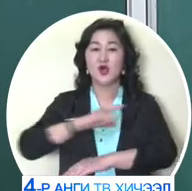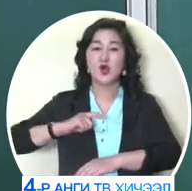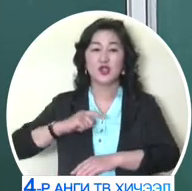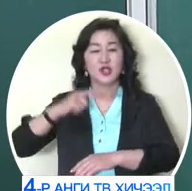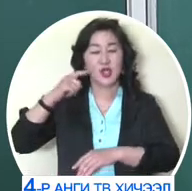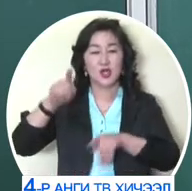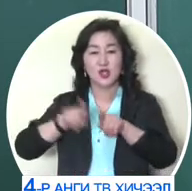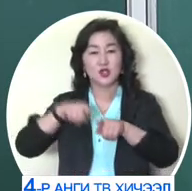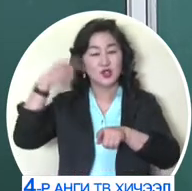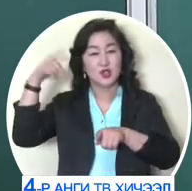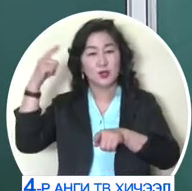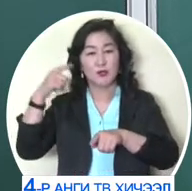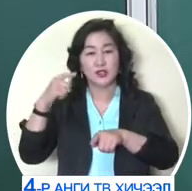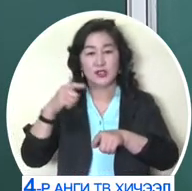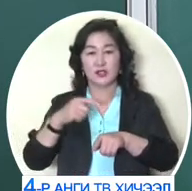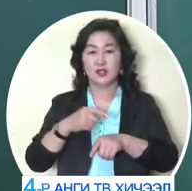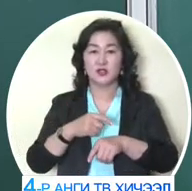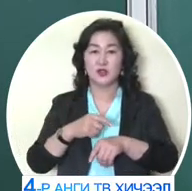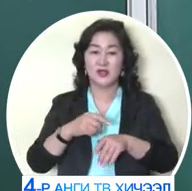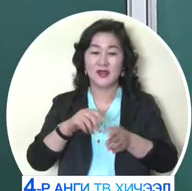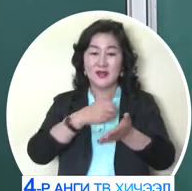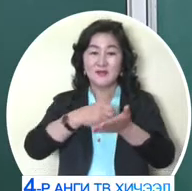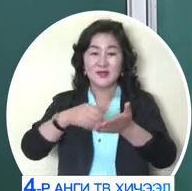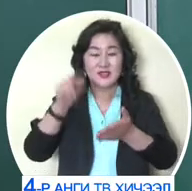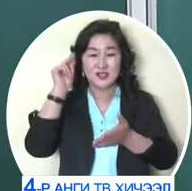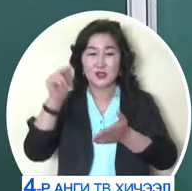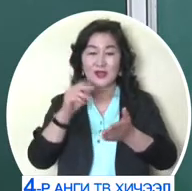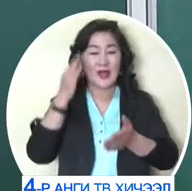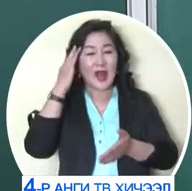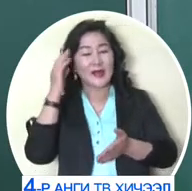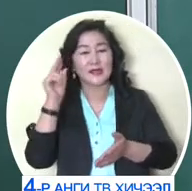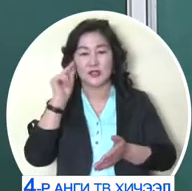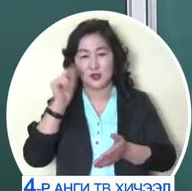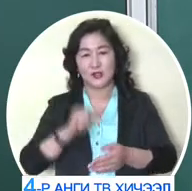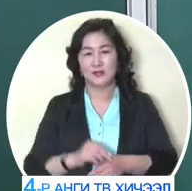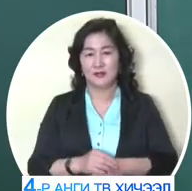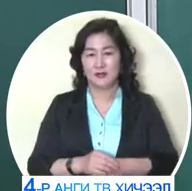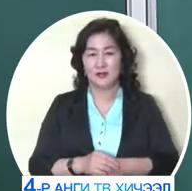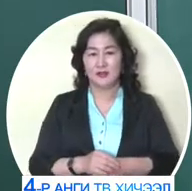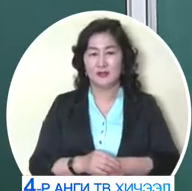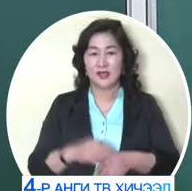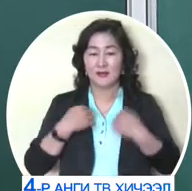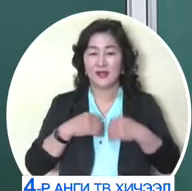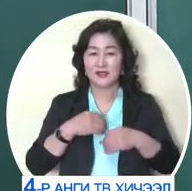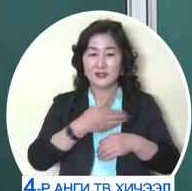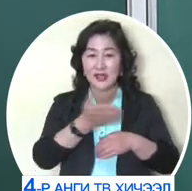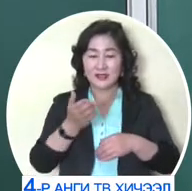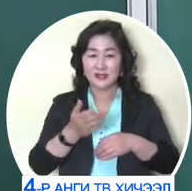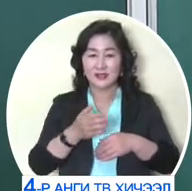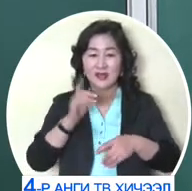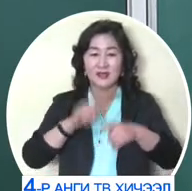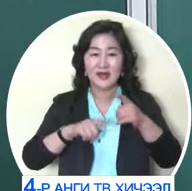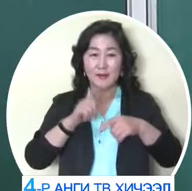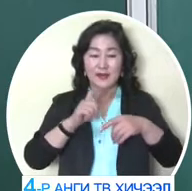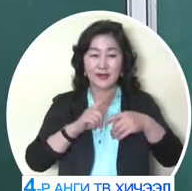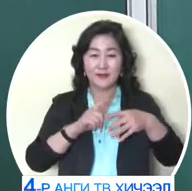бичиж сурах арга аргачлалд суралцсан. За багш нь та бүхэндээ бичих санаагаа олж төлөвлөхдөө ямар алхмаар